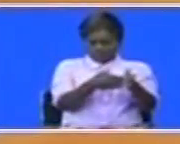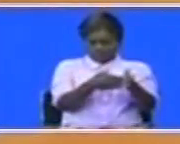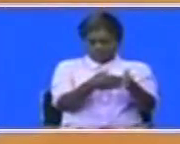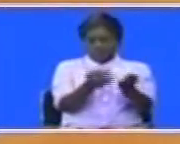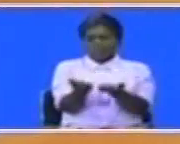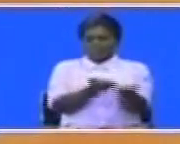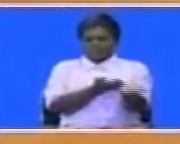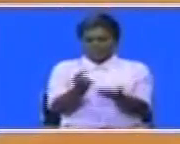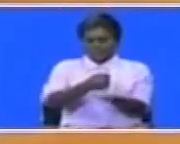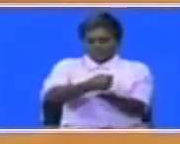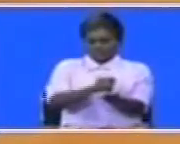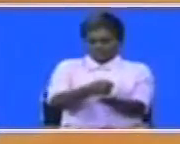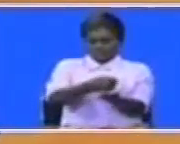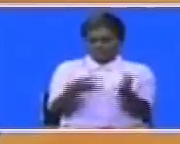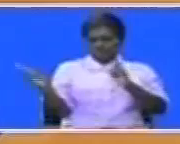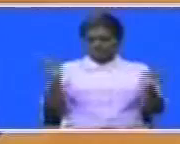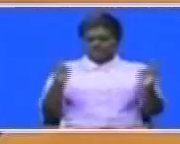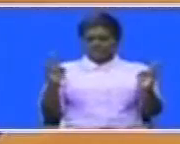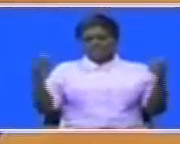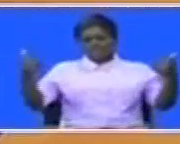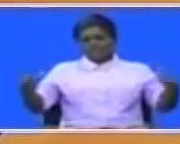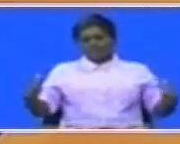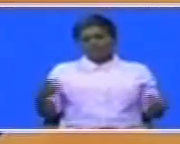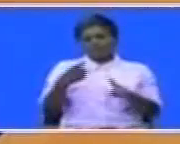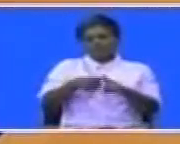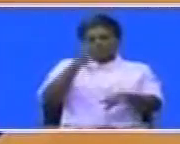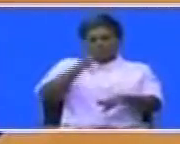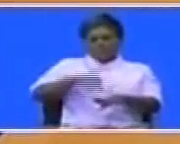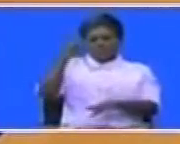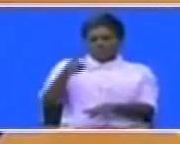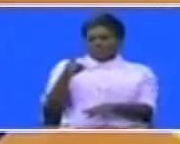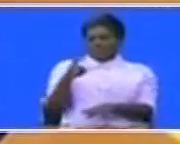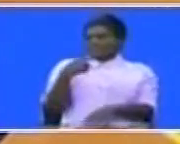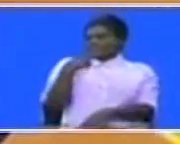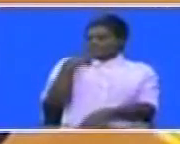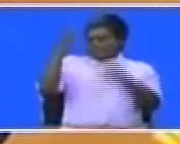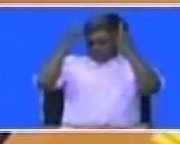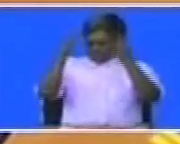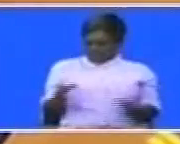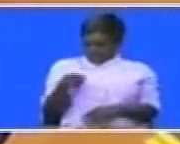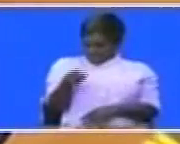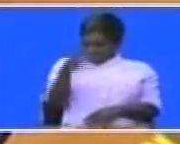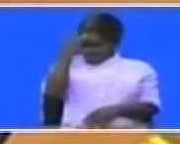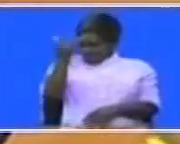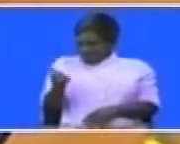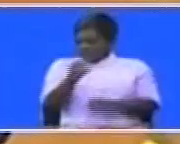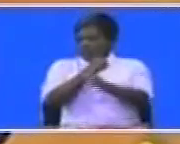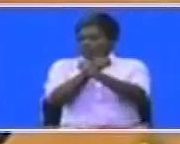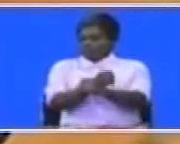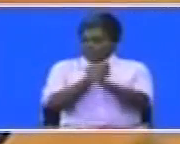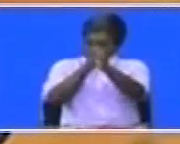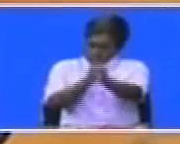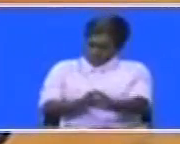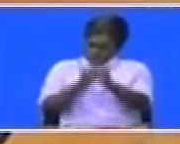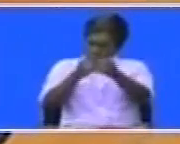kipenda kahawa ambayo haijatayarishwa nje ya kaunti ya Embu. Hatua hiyo amesema kwamba inachukuliwa ili kuwakinga wakulima wa